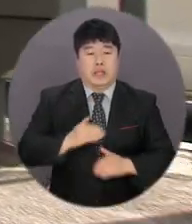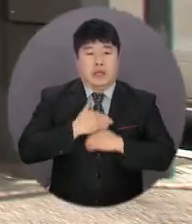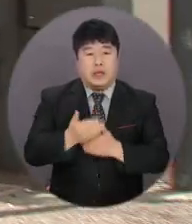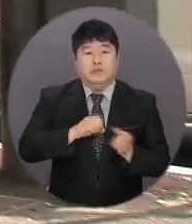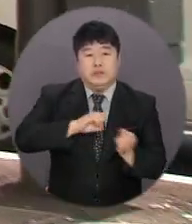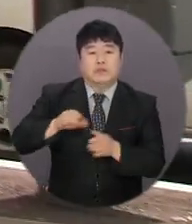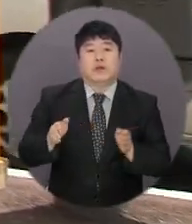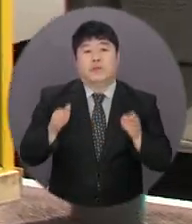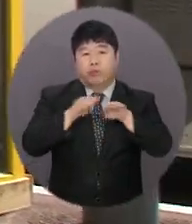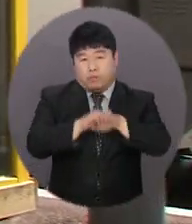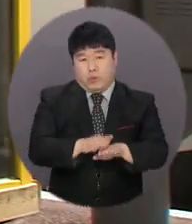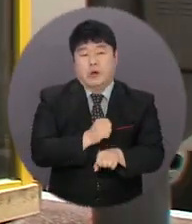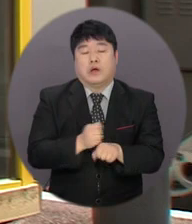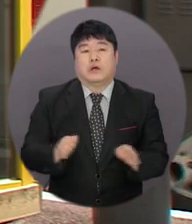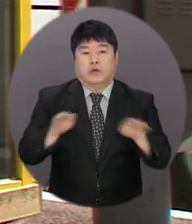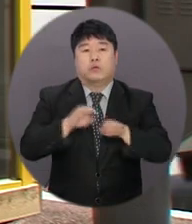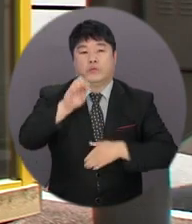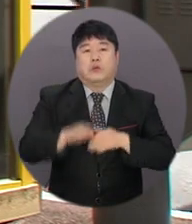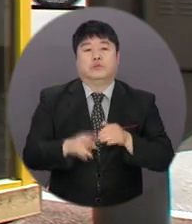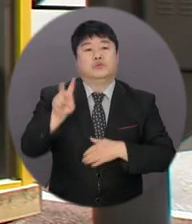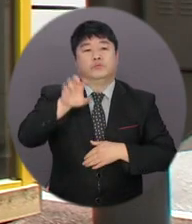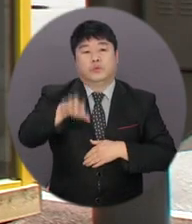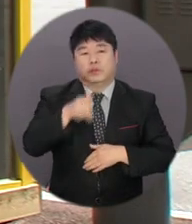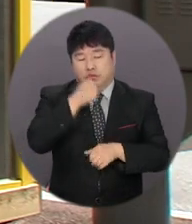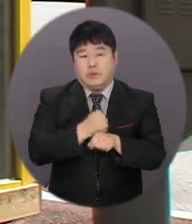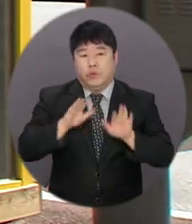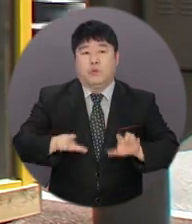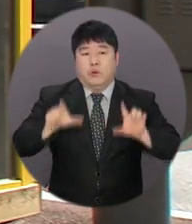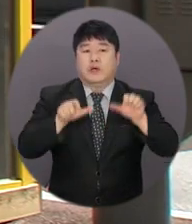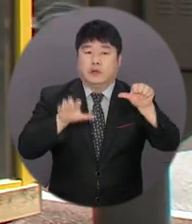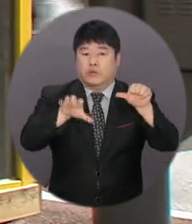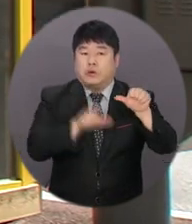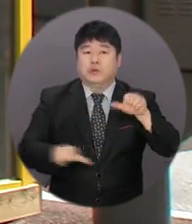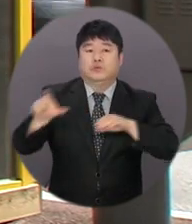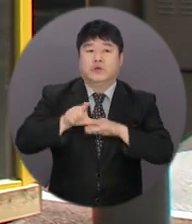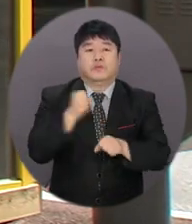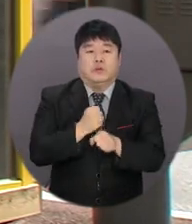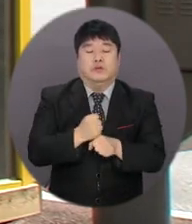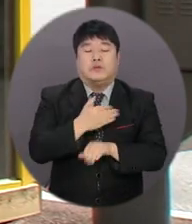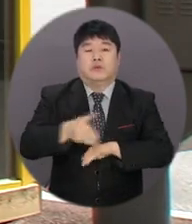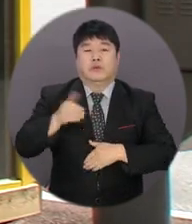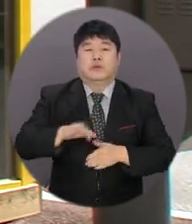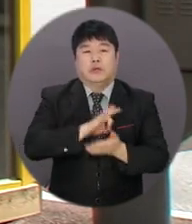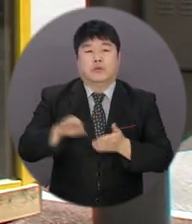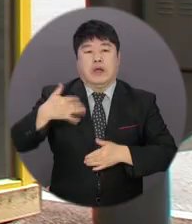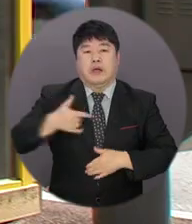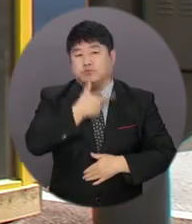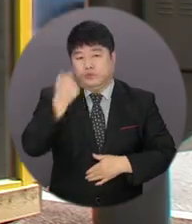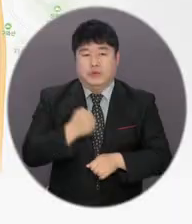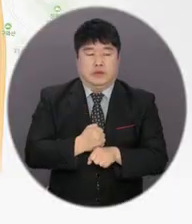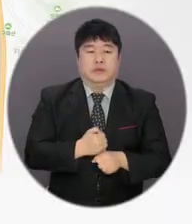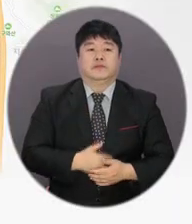안심택배 보관함은 현재 광주시에 총 20군데 있습니다. 올해 5개가 추가로 설치될 예정인데 이용률은 아직까지 미미한